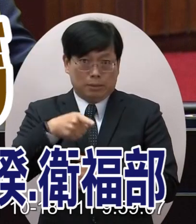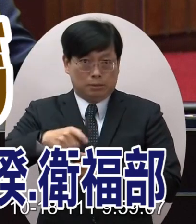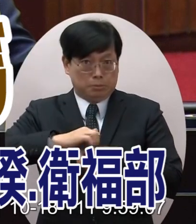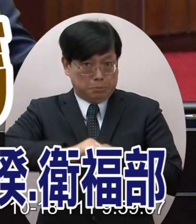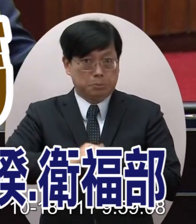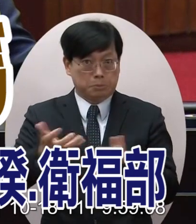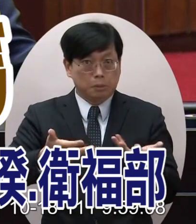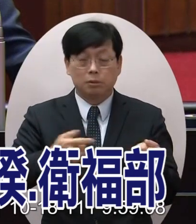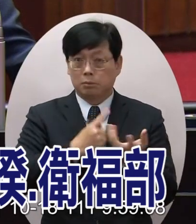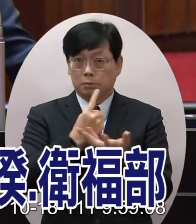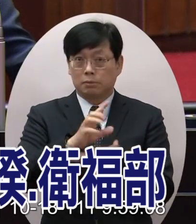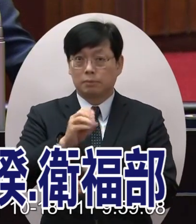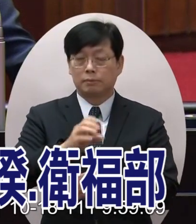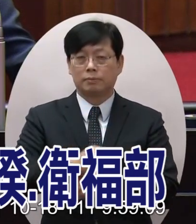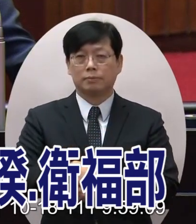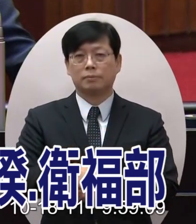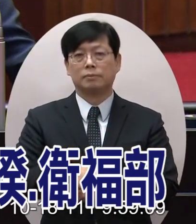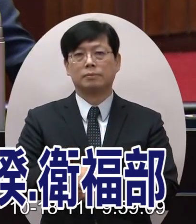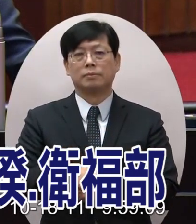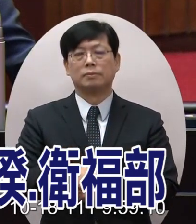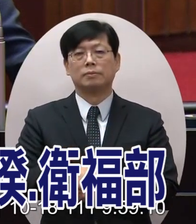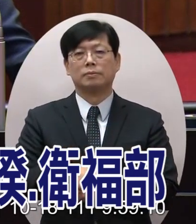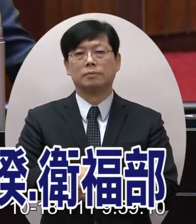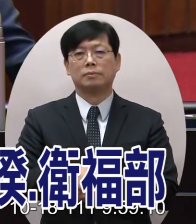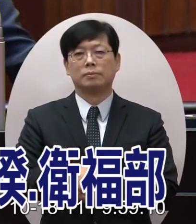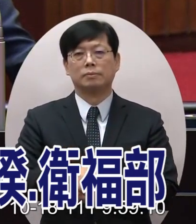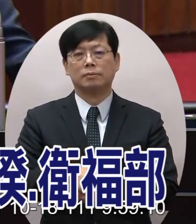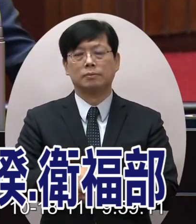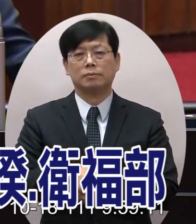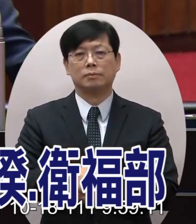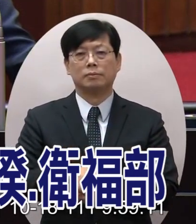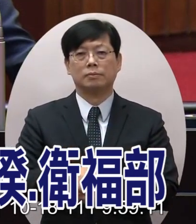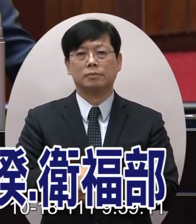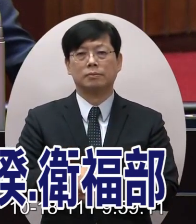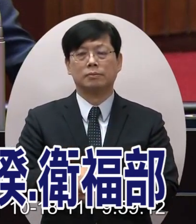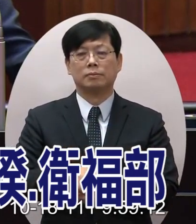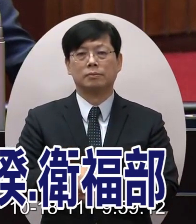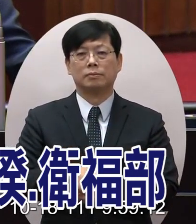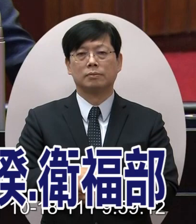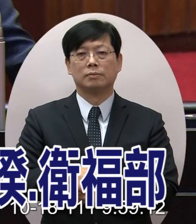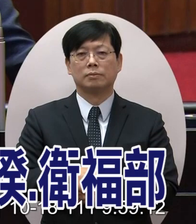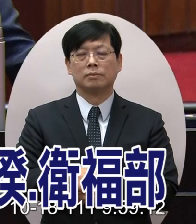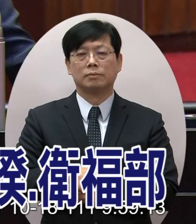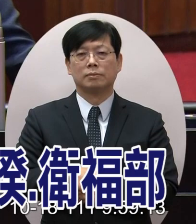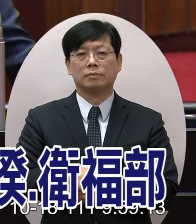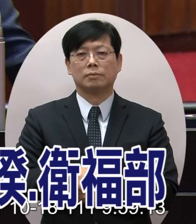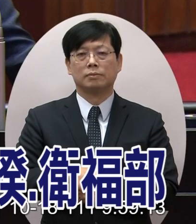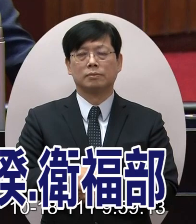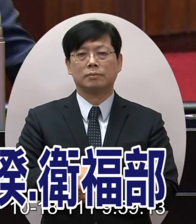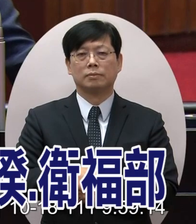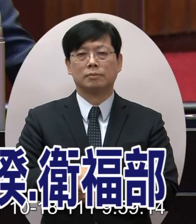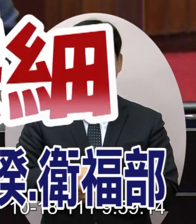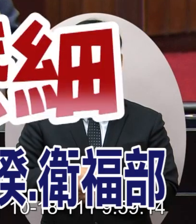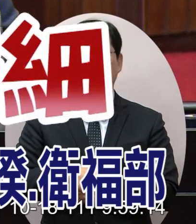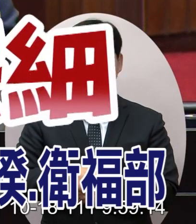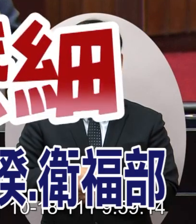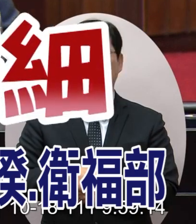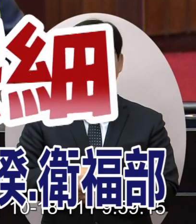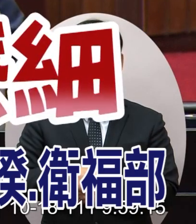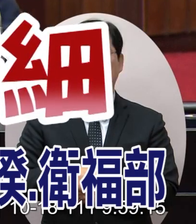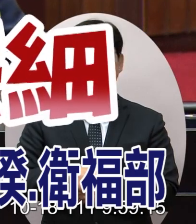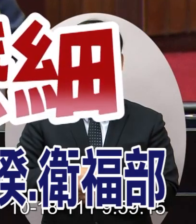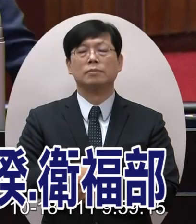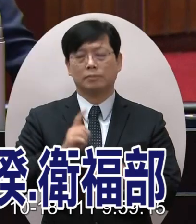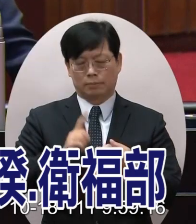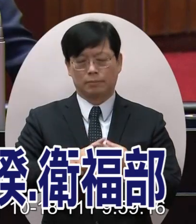策，你有参与吗？ 疫苗要怎么采购等等，向哪里采购，多少钱，怎么谈判？我没有